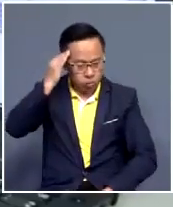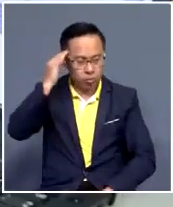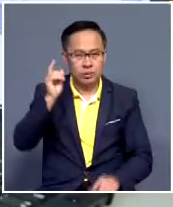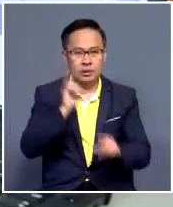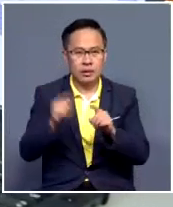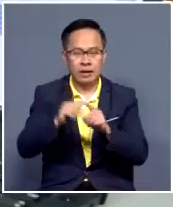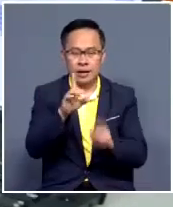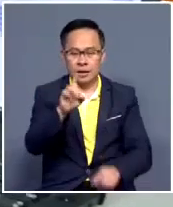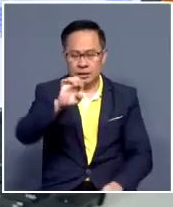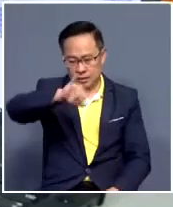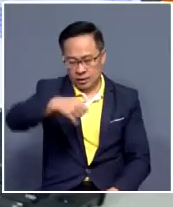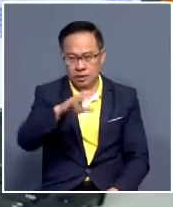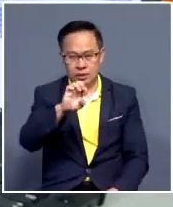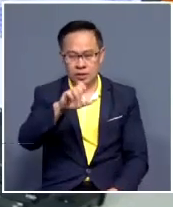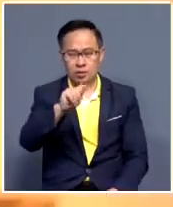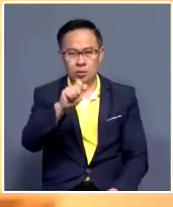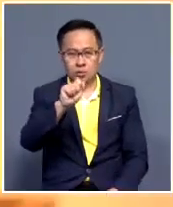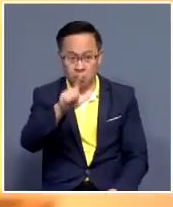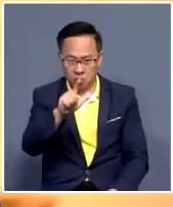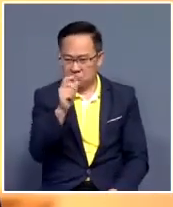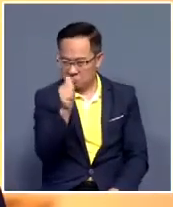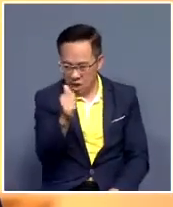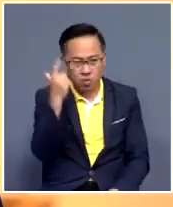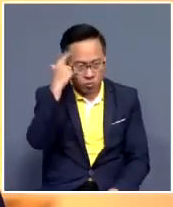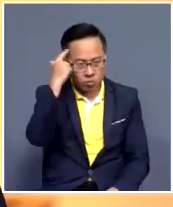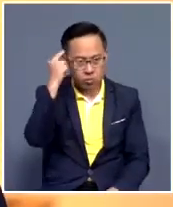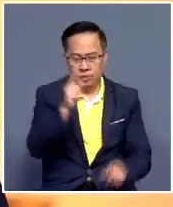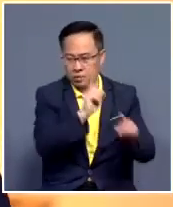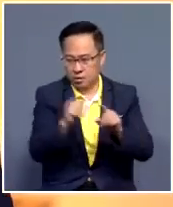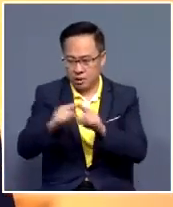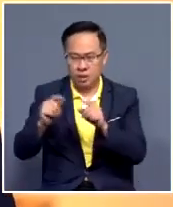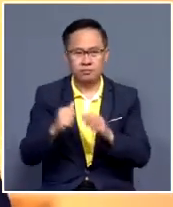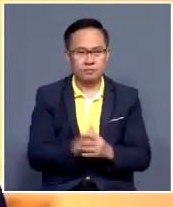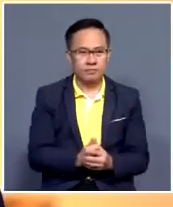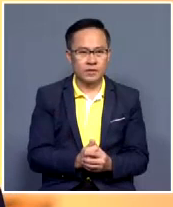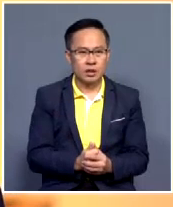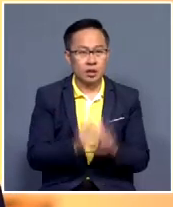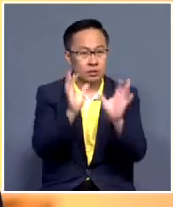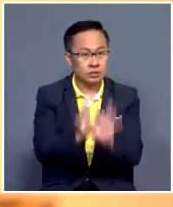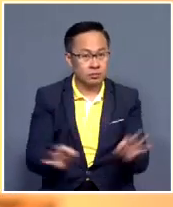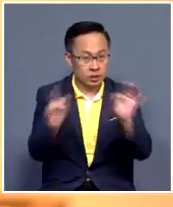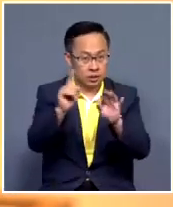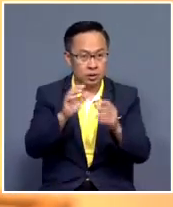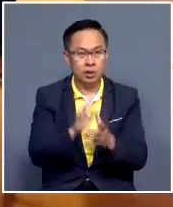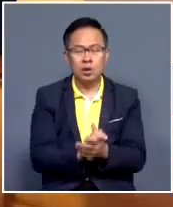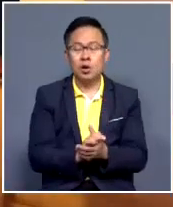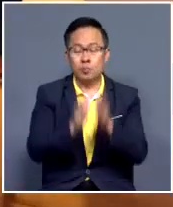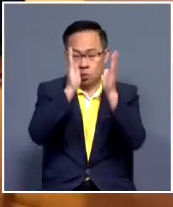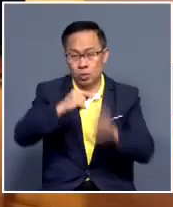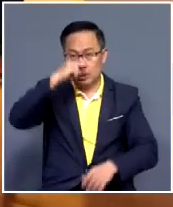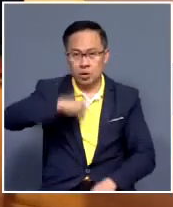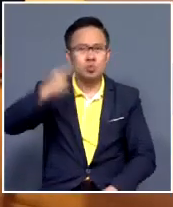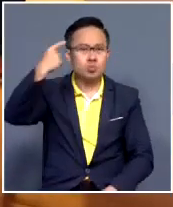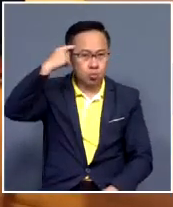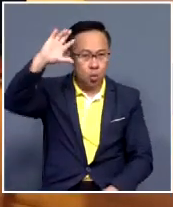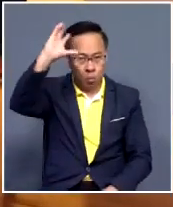เป็นดิจิตอลไทยไม่ใช่เป็นอนาล็อกเป็นคนไทยที่ต้องใช้ดิจิตอลสกิลได้แล้วที่สำคัญก็คือเป็น global ไทยเป็นคนไทย